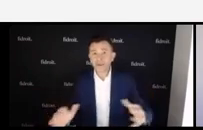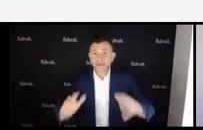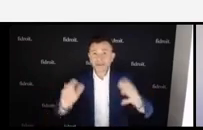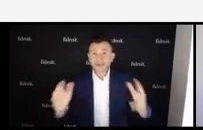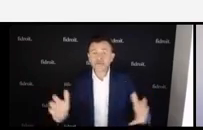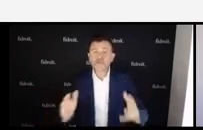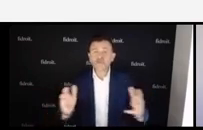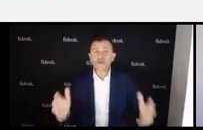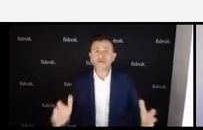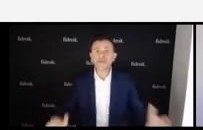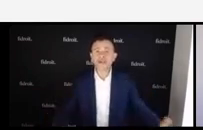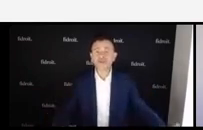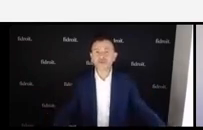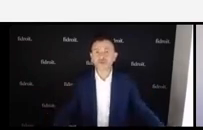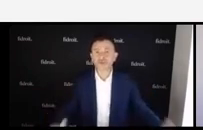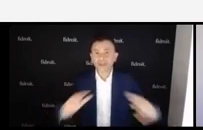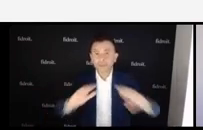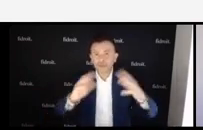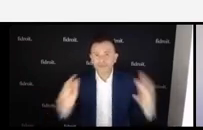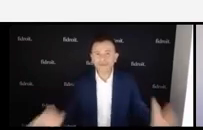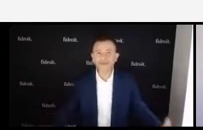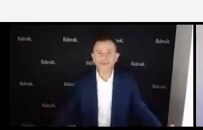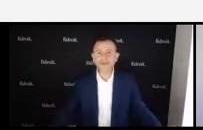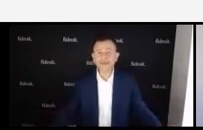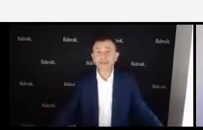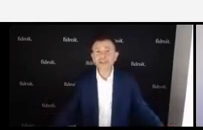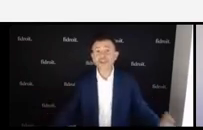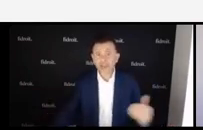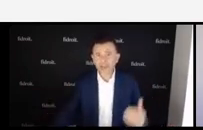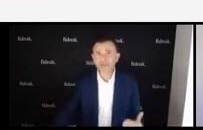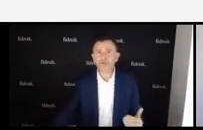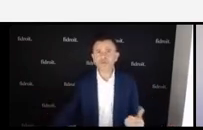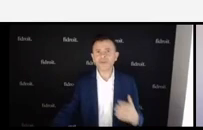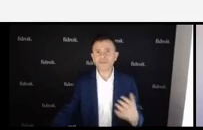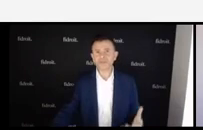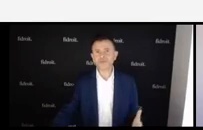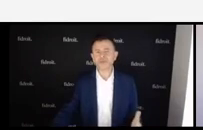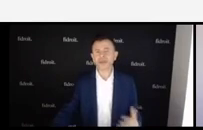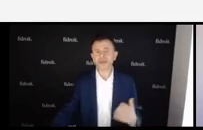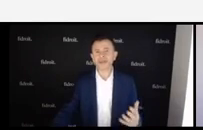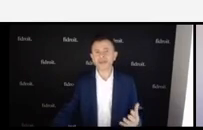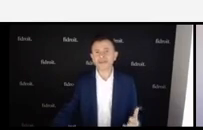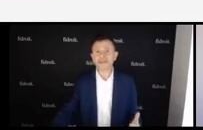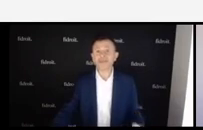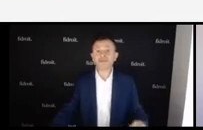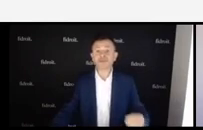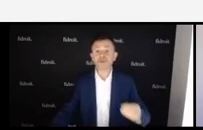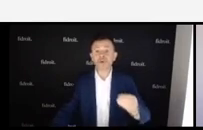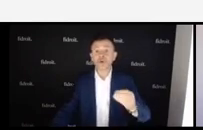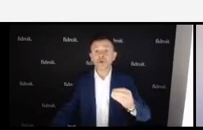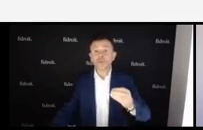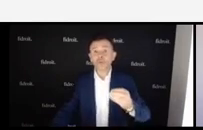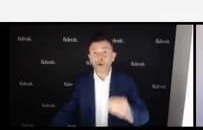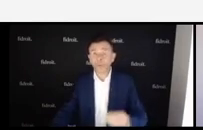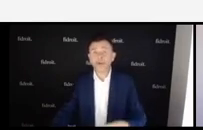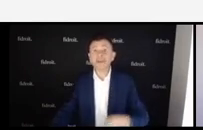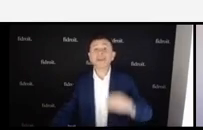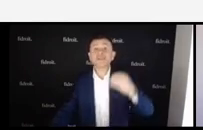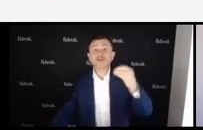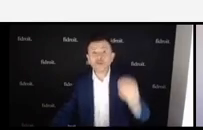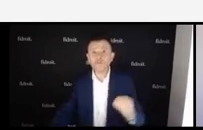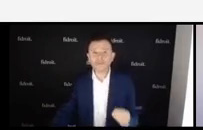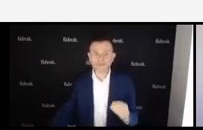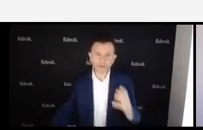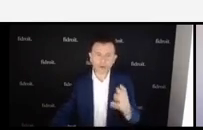voyez, et c'est tout l'avantage de ce tableau synoptique, chaque formule dispose de caractéristiques qui lui sont propres